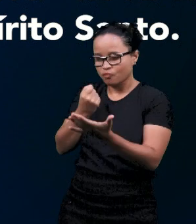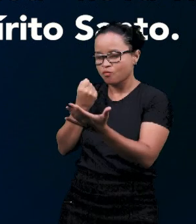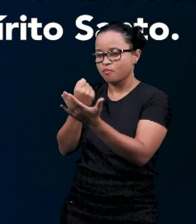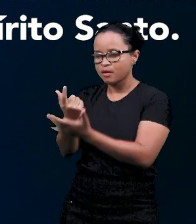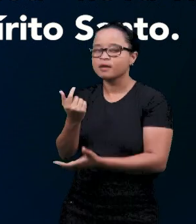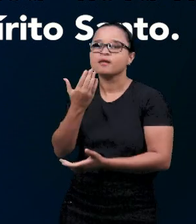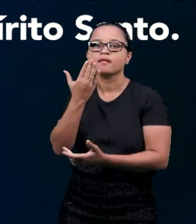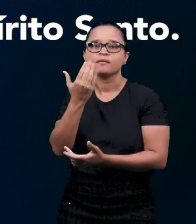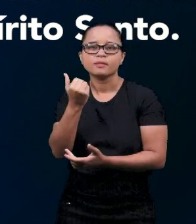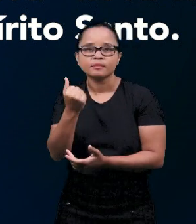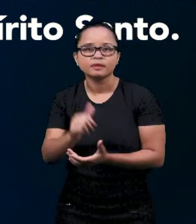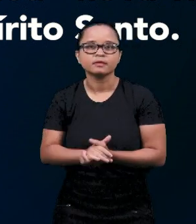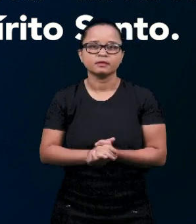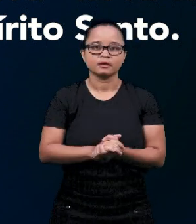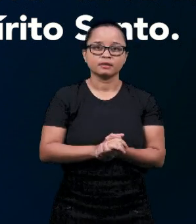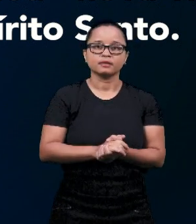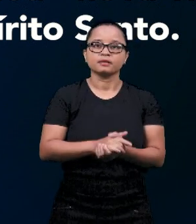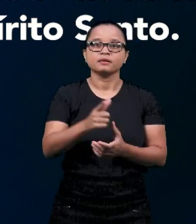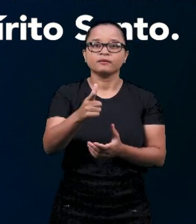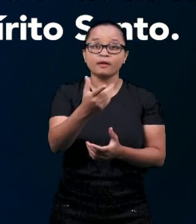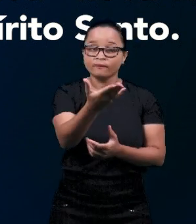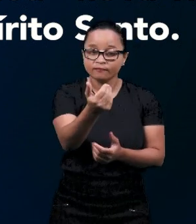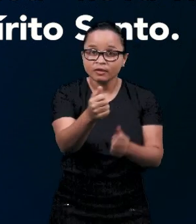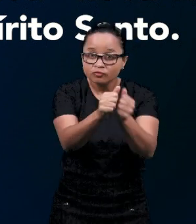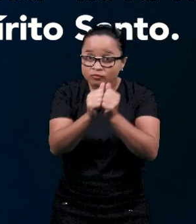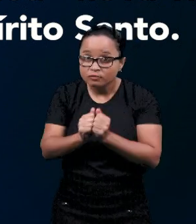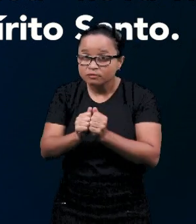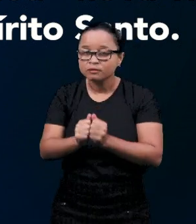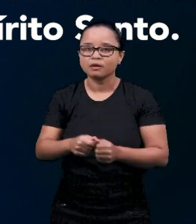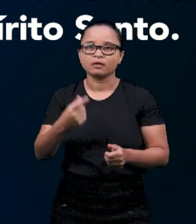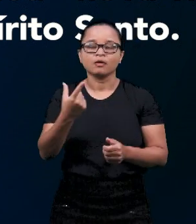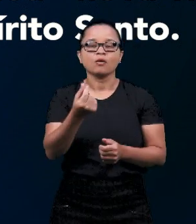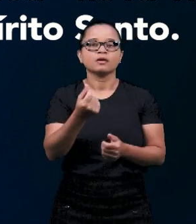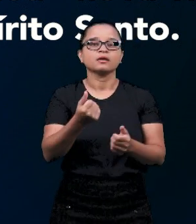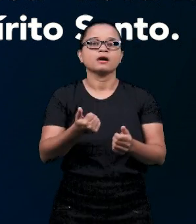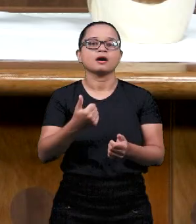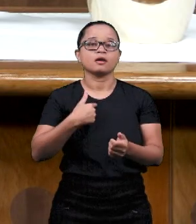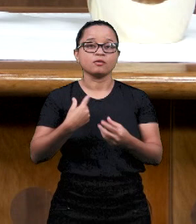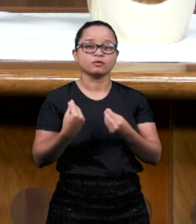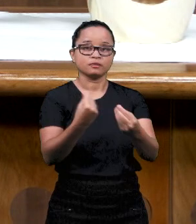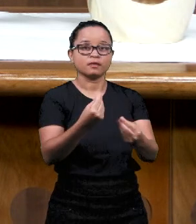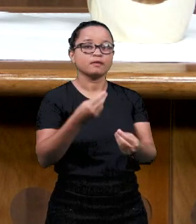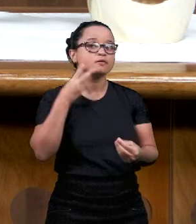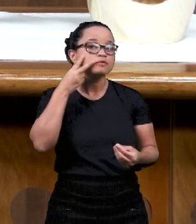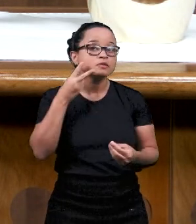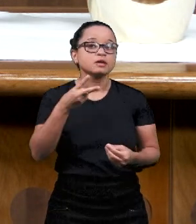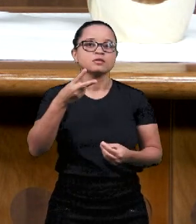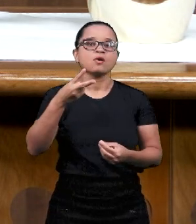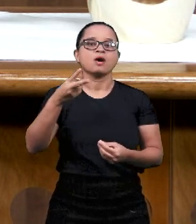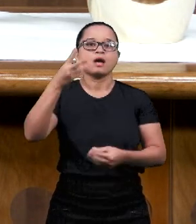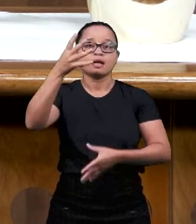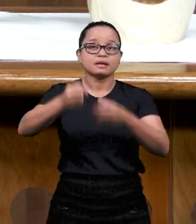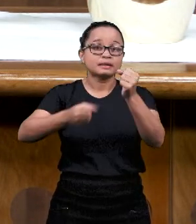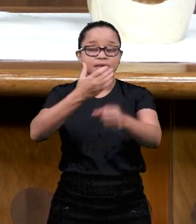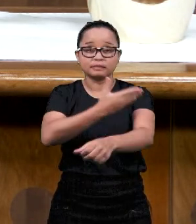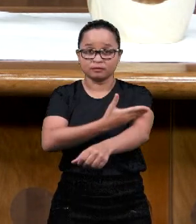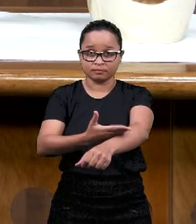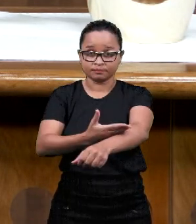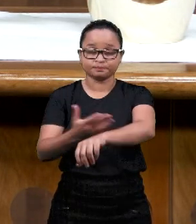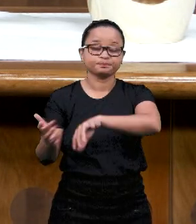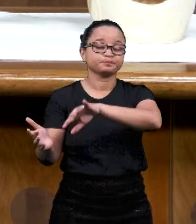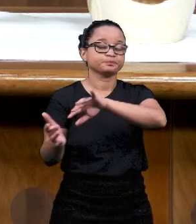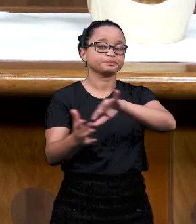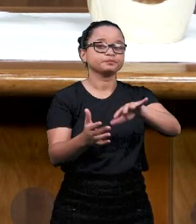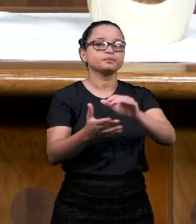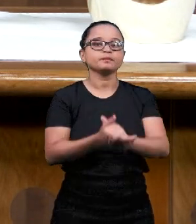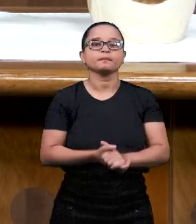sans argent, sans prix, vin et lait. Tout d'abord, un homme qui était Martin Luther, le réformateur, un homme